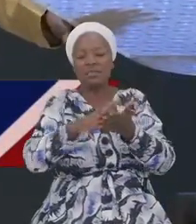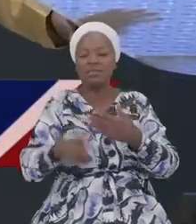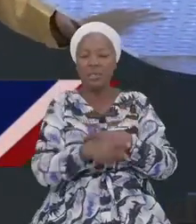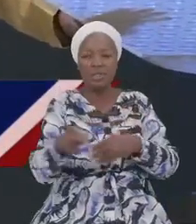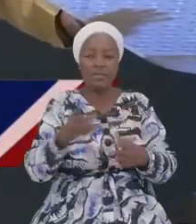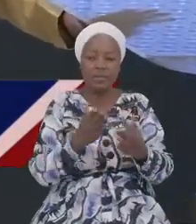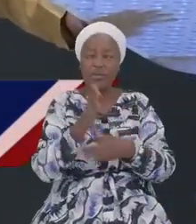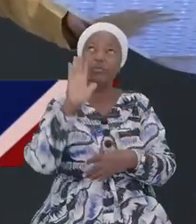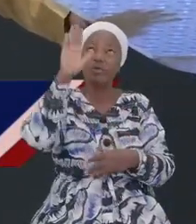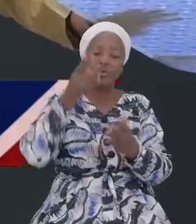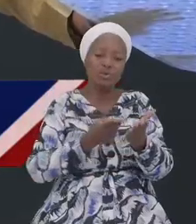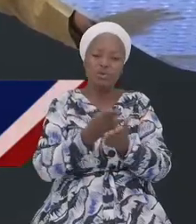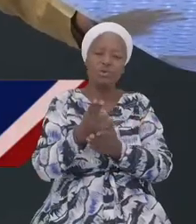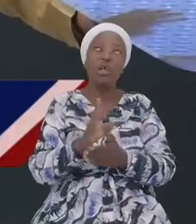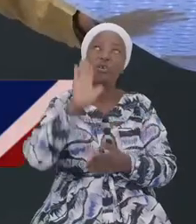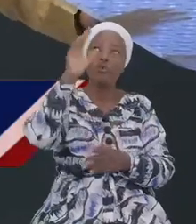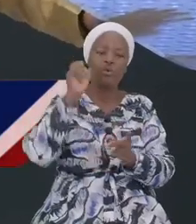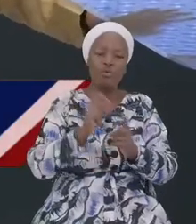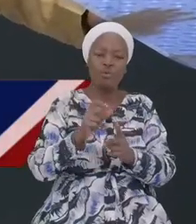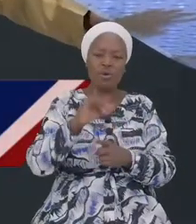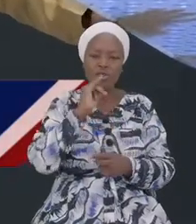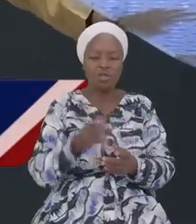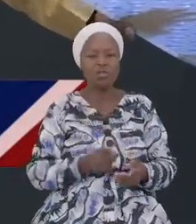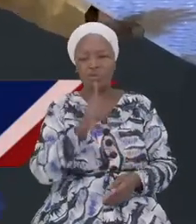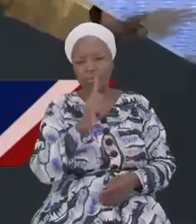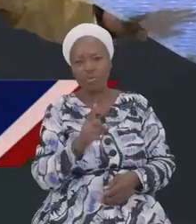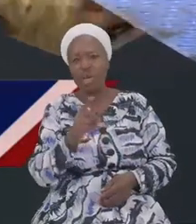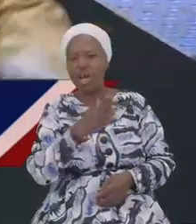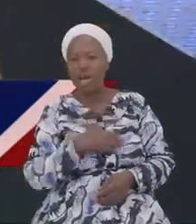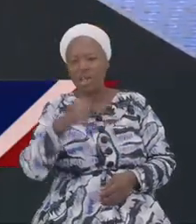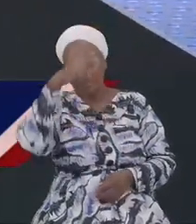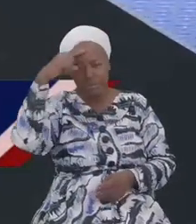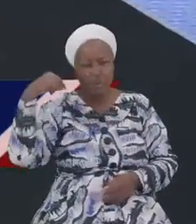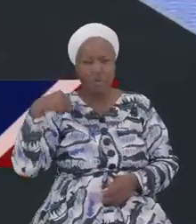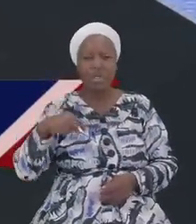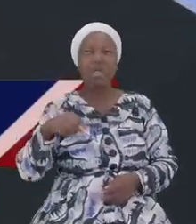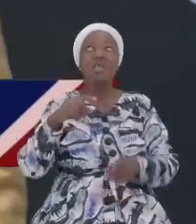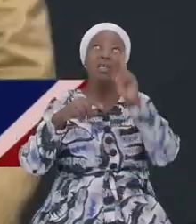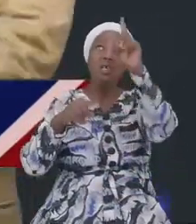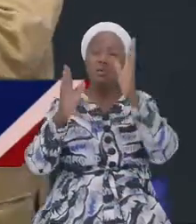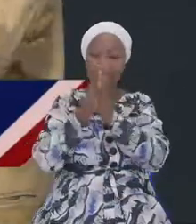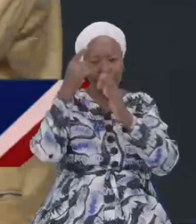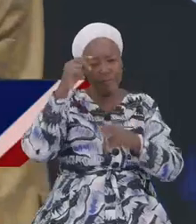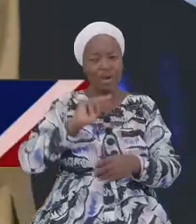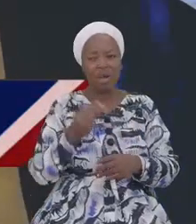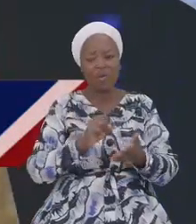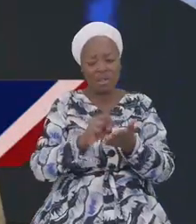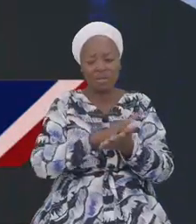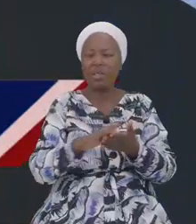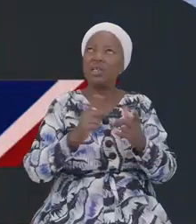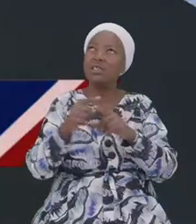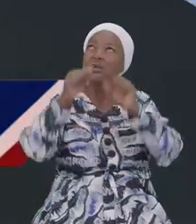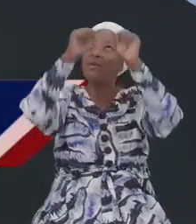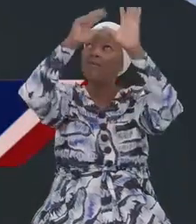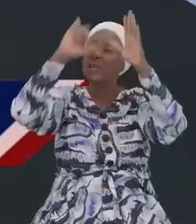ta vérité, car ta parole est la vérité. Et parce qu'il a prié pour notre sanctification, il a dit, Père, je te